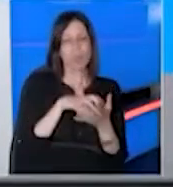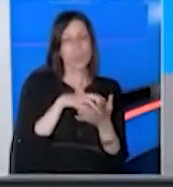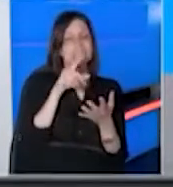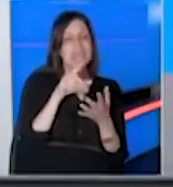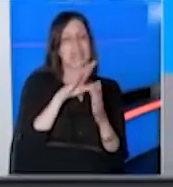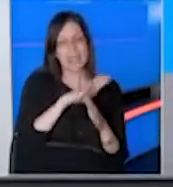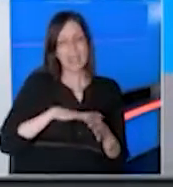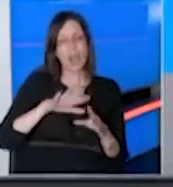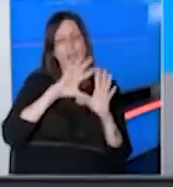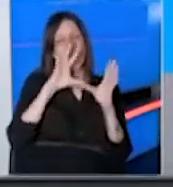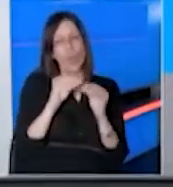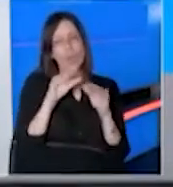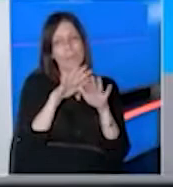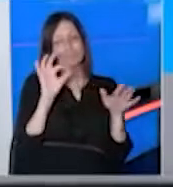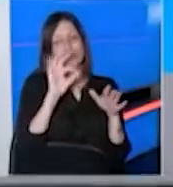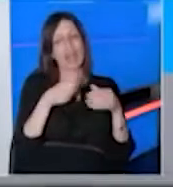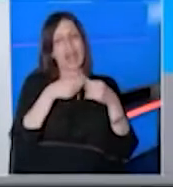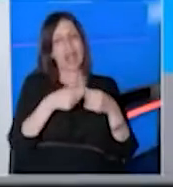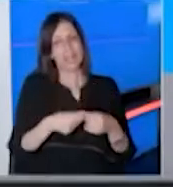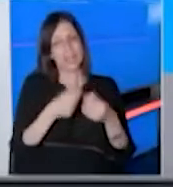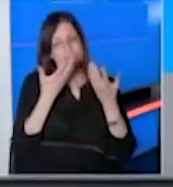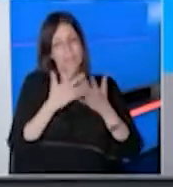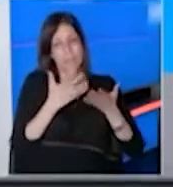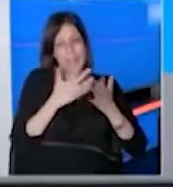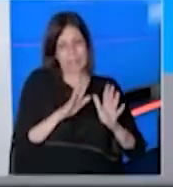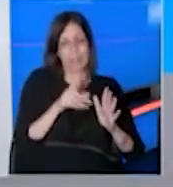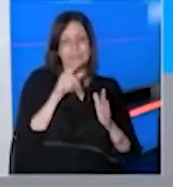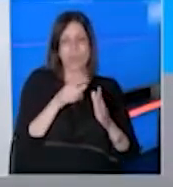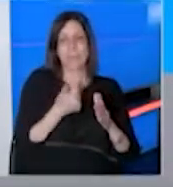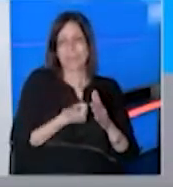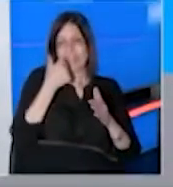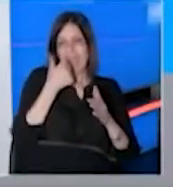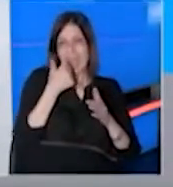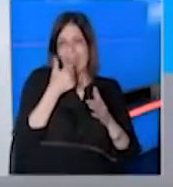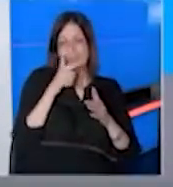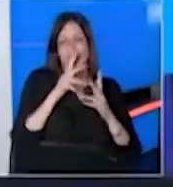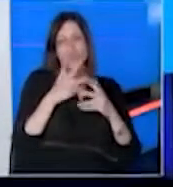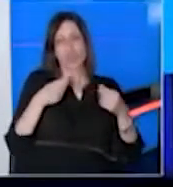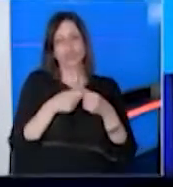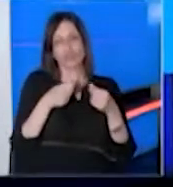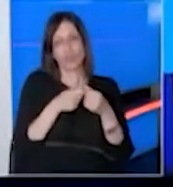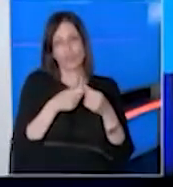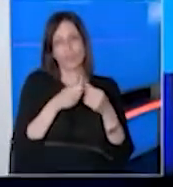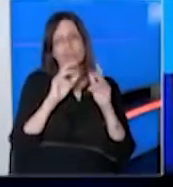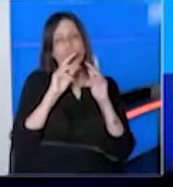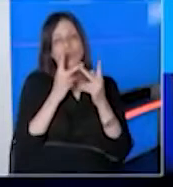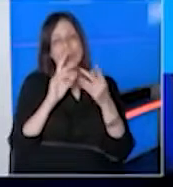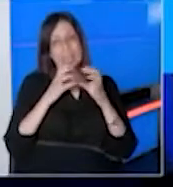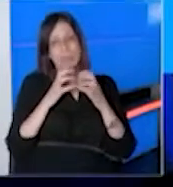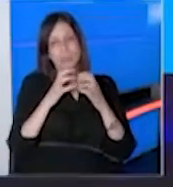את כלל מגרשיו לחבריו ולבניו, והוא בעצם מנהל את זה באופן שיתופי. זו אותם קבוצת קיבוצים